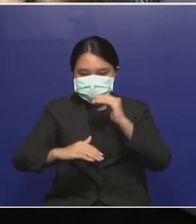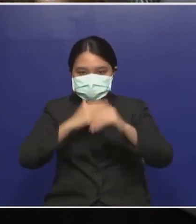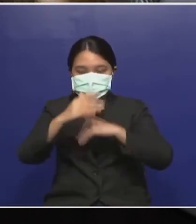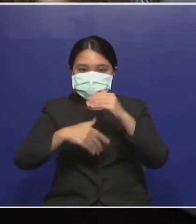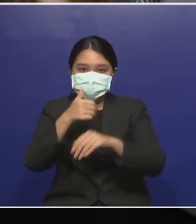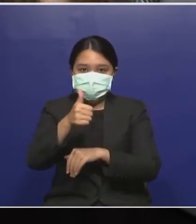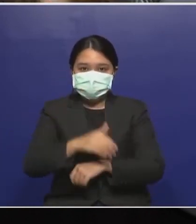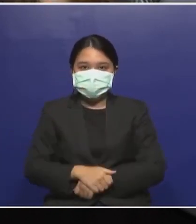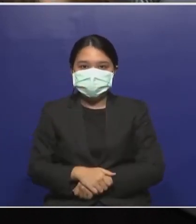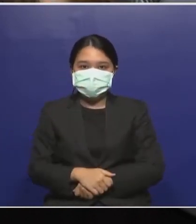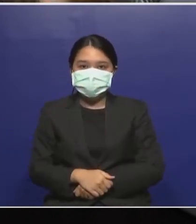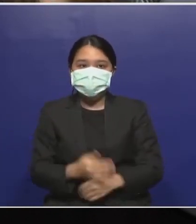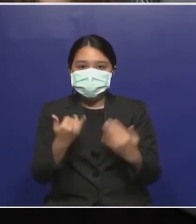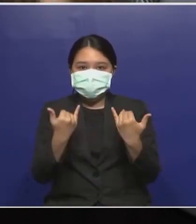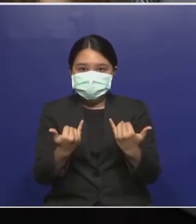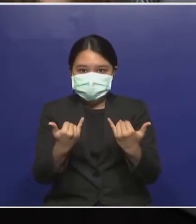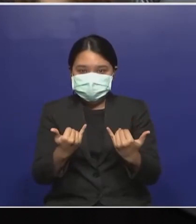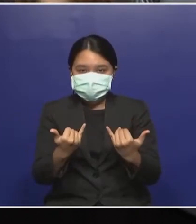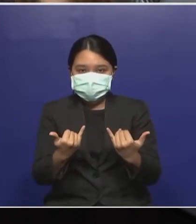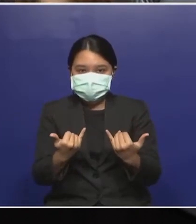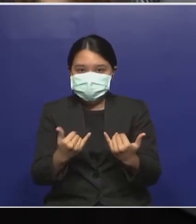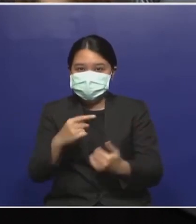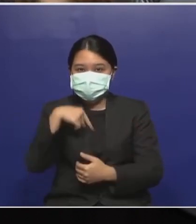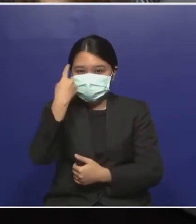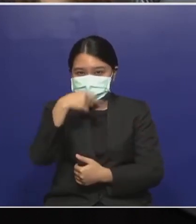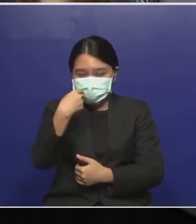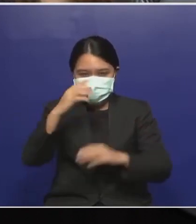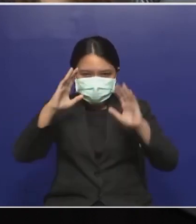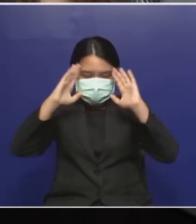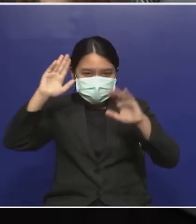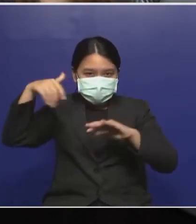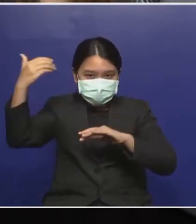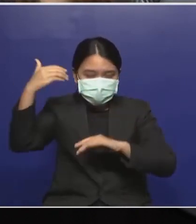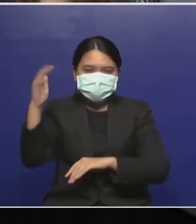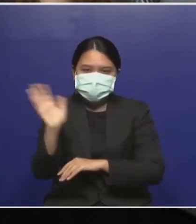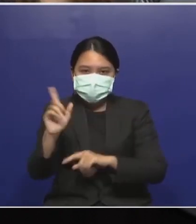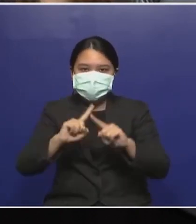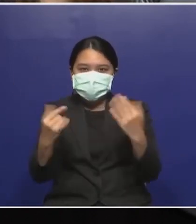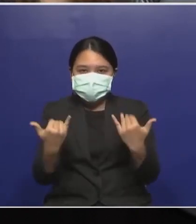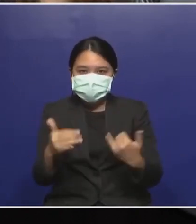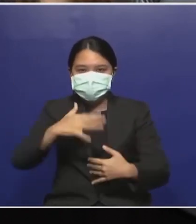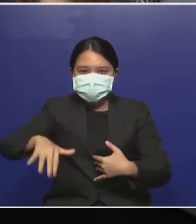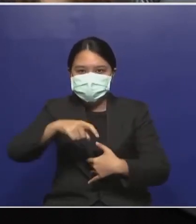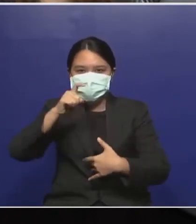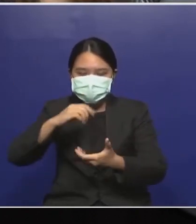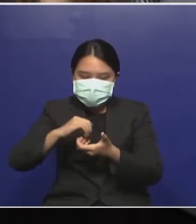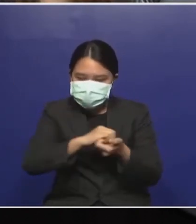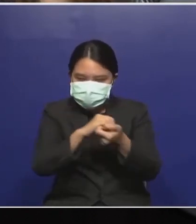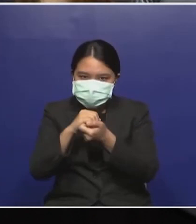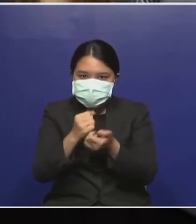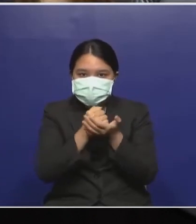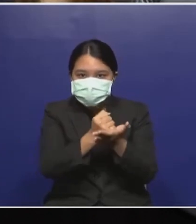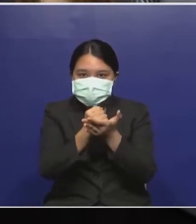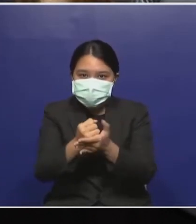วันนี้ครับไม่ใช่เรื่องทจะมาบอกว่าใครอาบน้รอนมาก่อนแต่เราตมาช่วยกันรวมมอกัเพอแก้ไปั